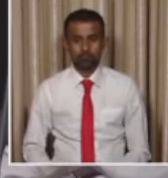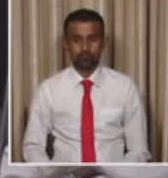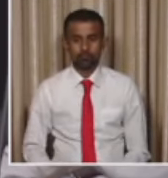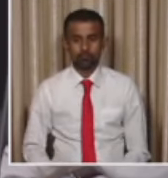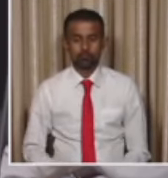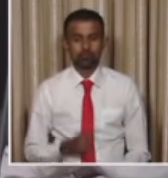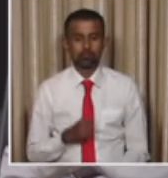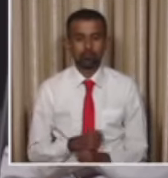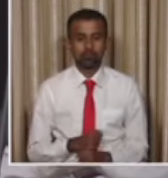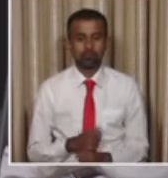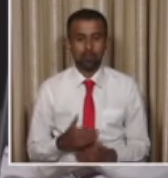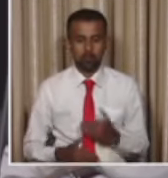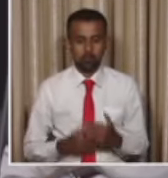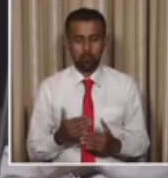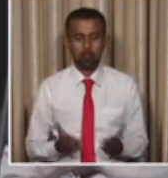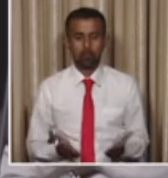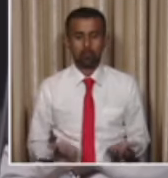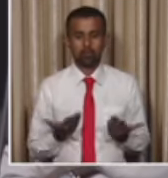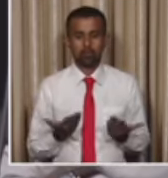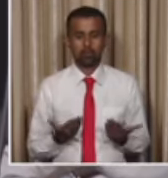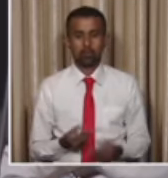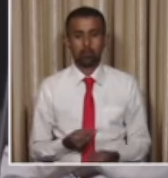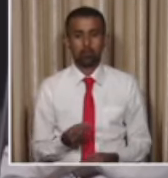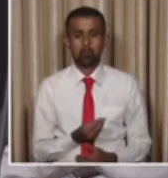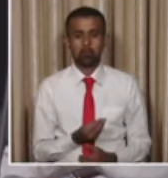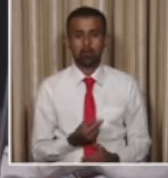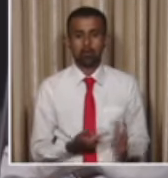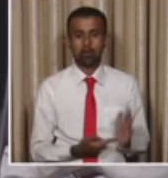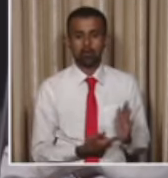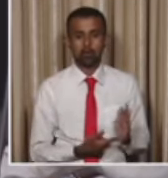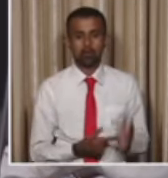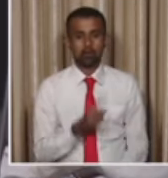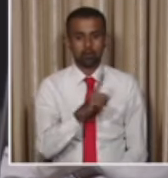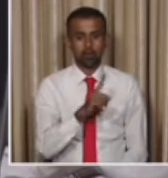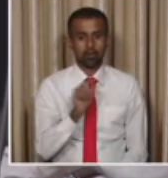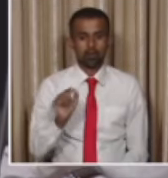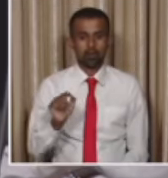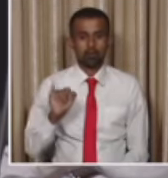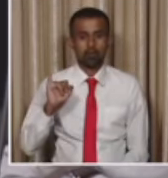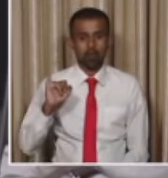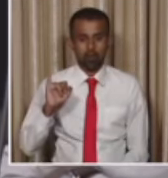එතකොට ආණ්ඩුව පවත්වාගෙන යාම සඳහා බදි ට්‍රිලියන 1.6ක්.